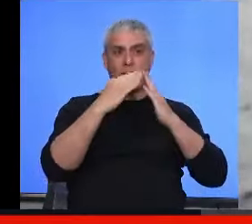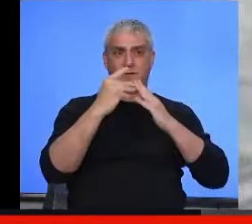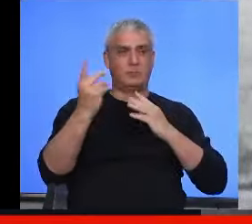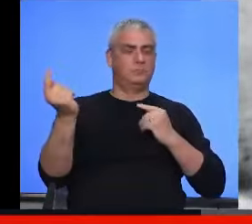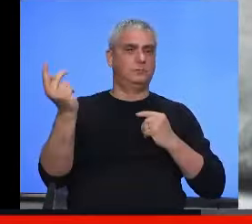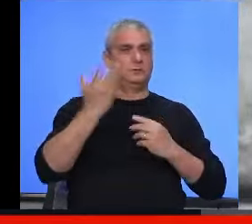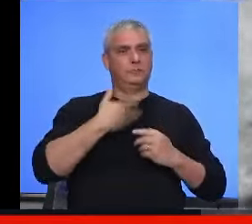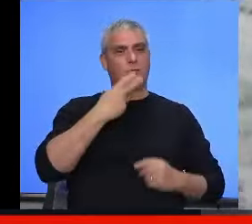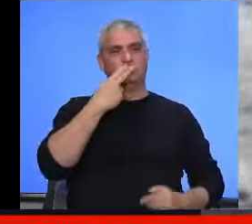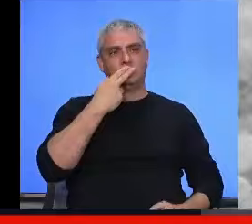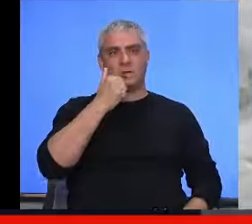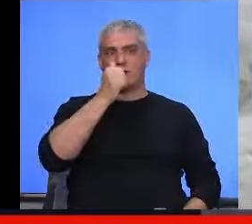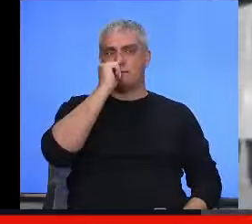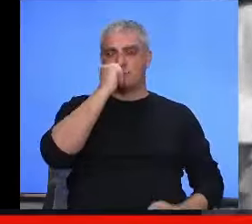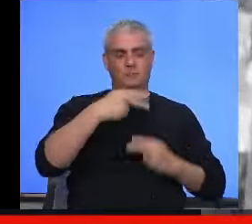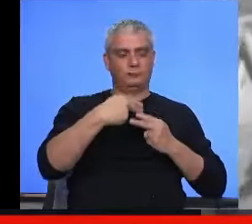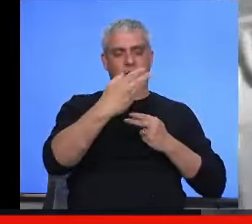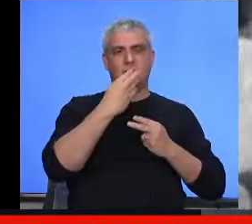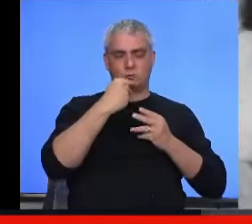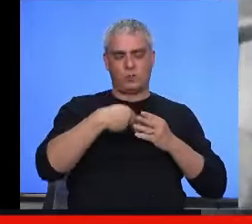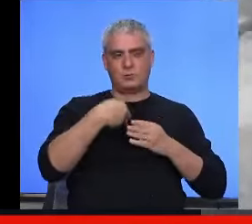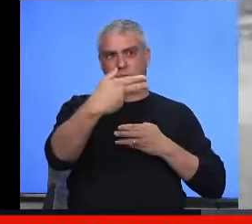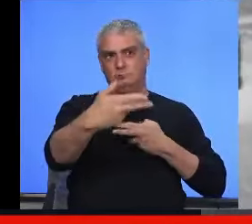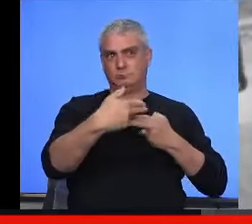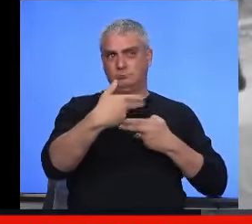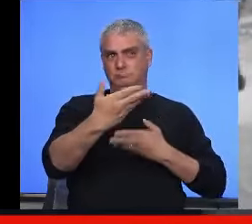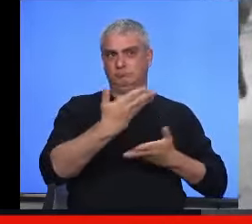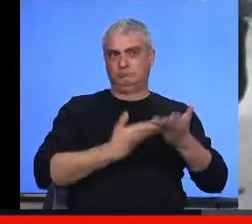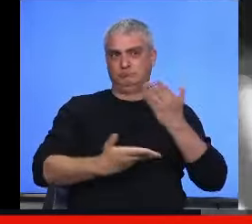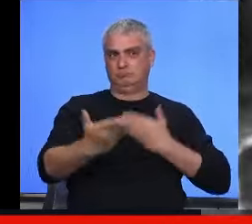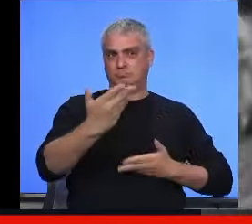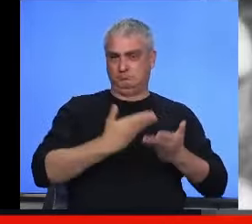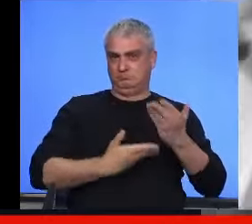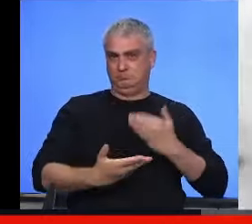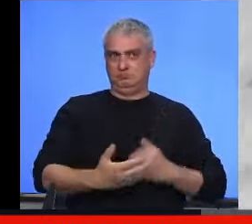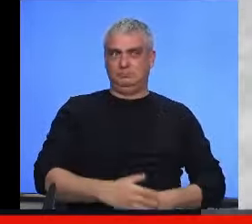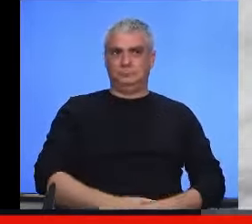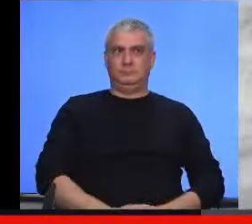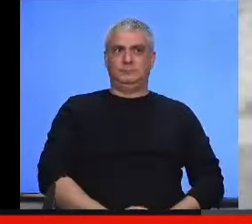התכבדו בסיגריות ומים על ידי שכניהם היהודיים.